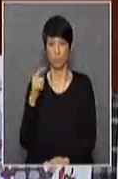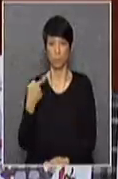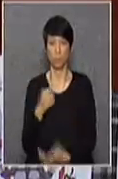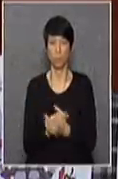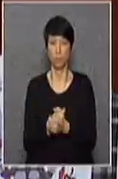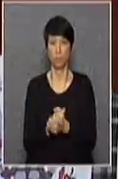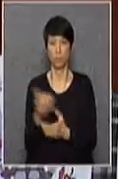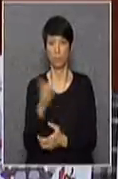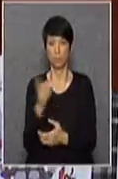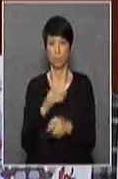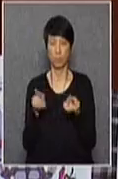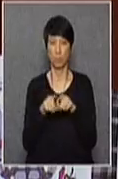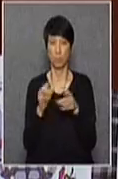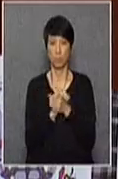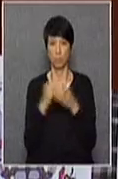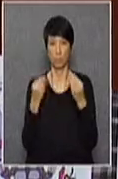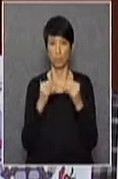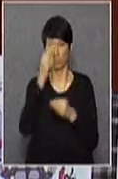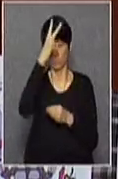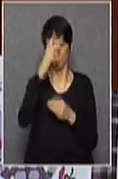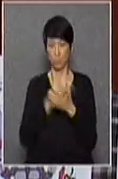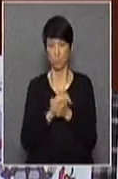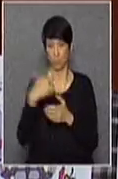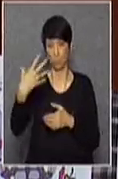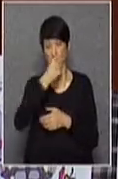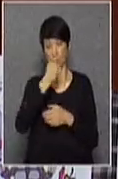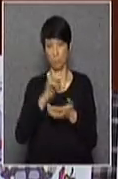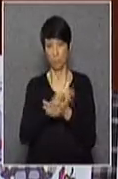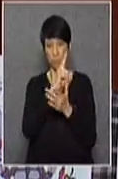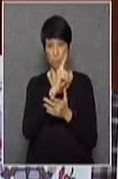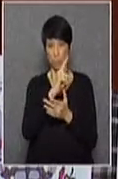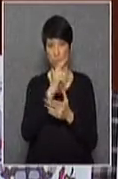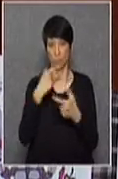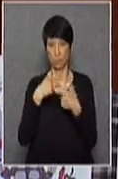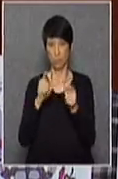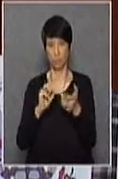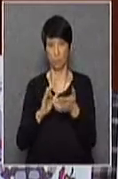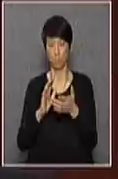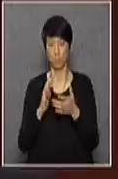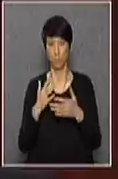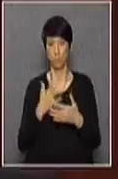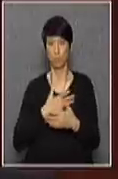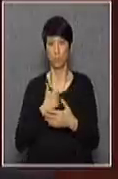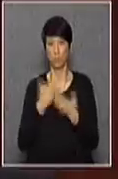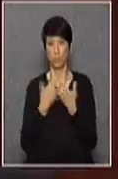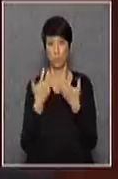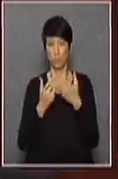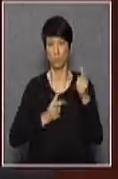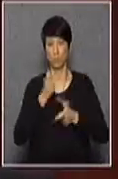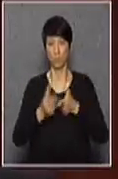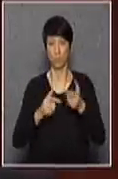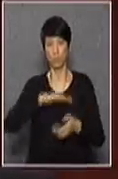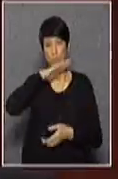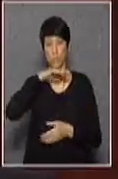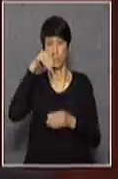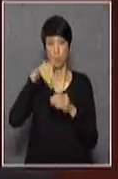大約相當於教育局局長的全年薪酬預算開支。 現在各位提出的待決議題是陳志全